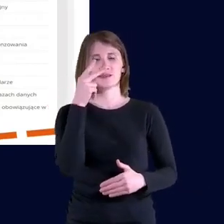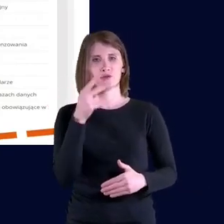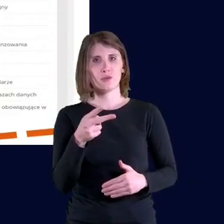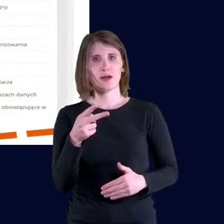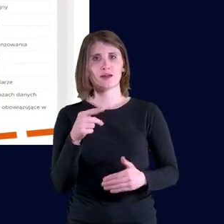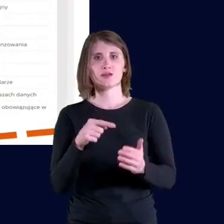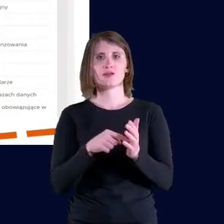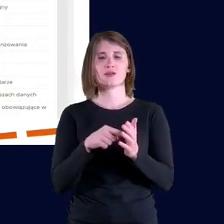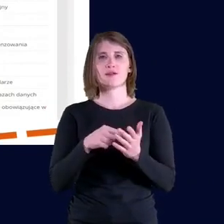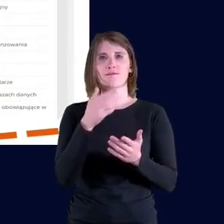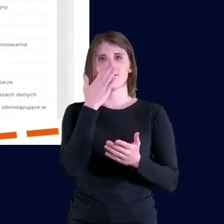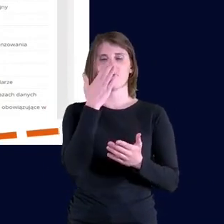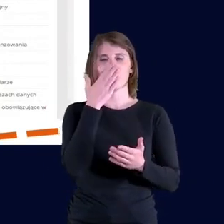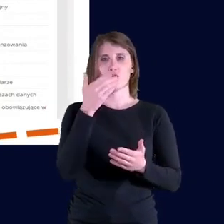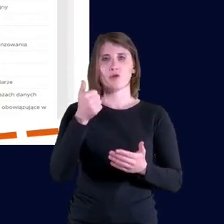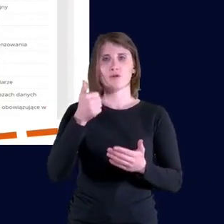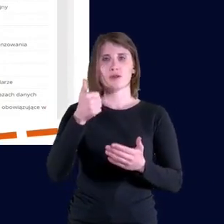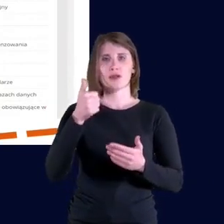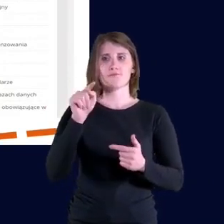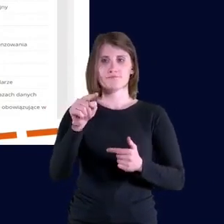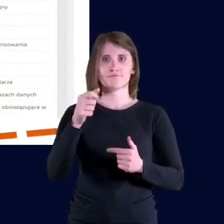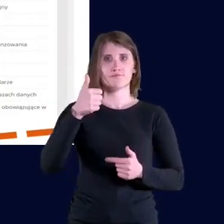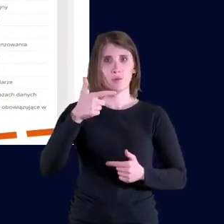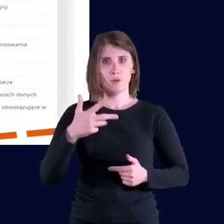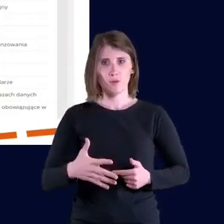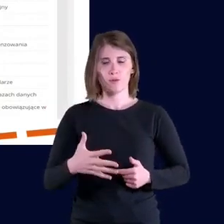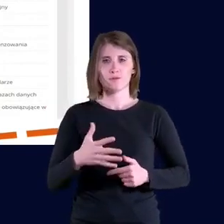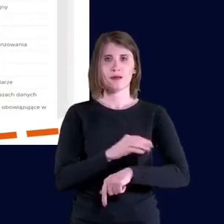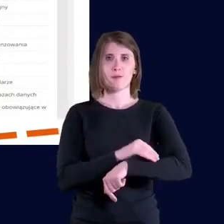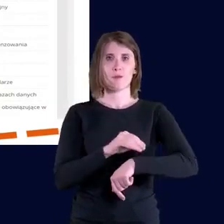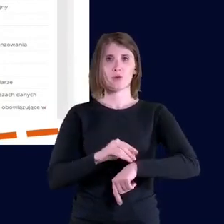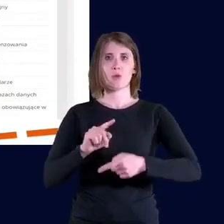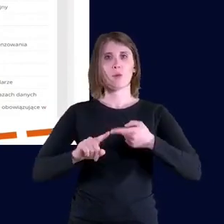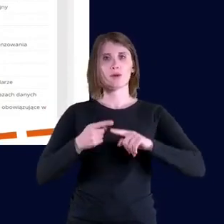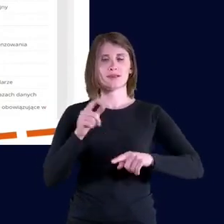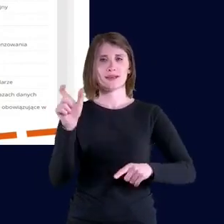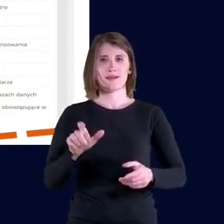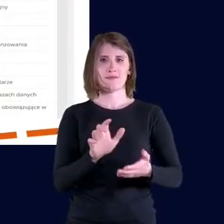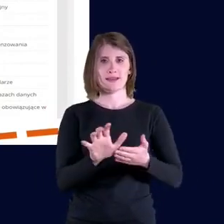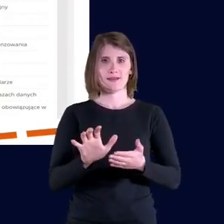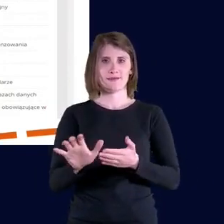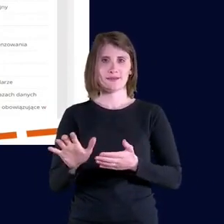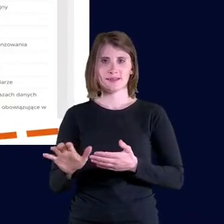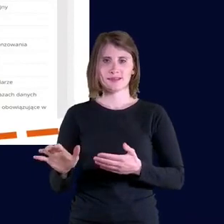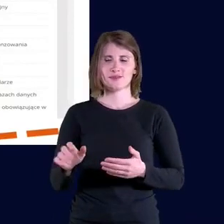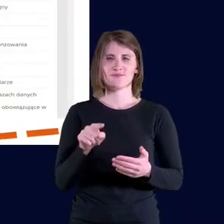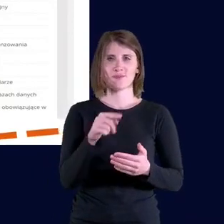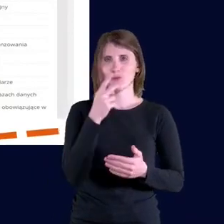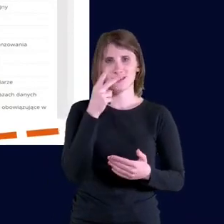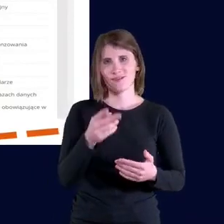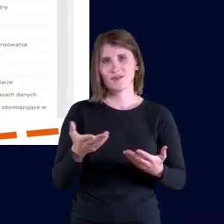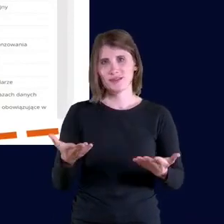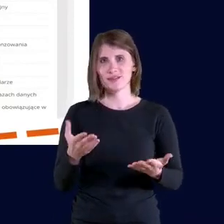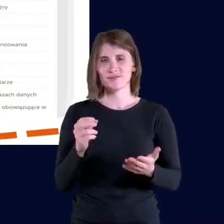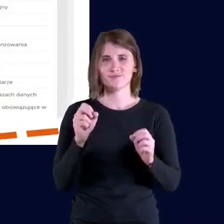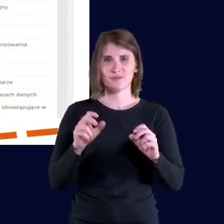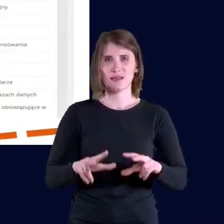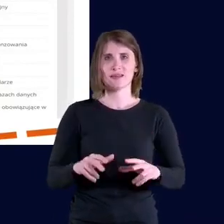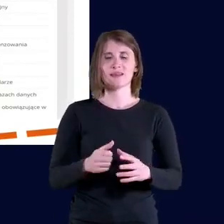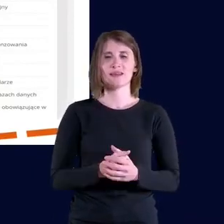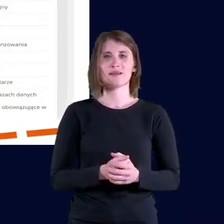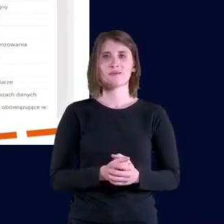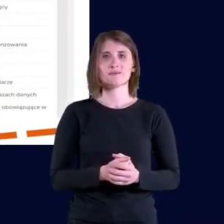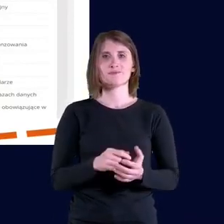wygląda rozwinięty ten ten moduł polityka Wydawnicza tam zespół zamieszczę właśnie